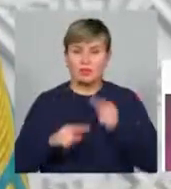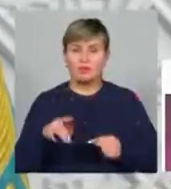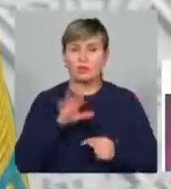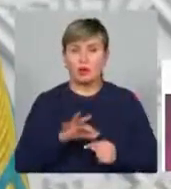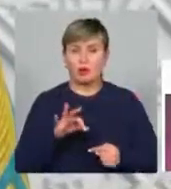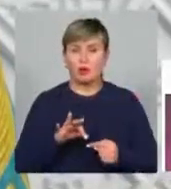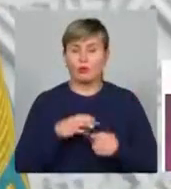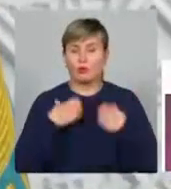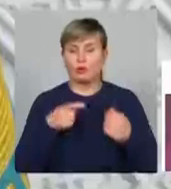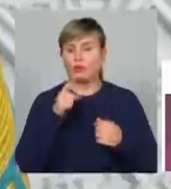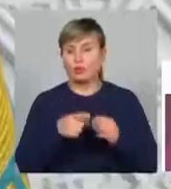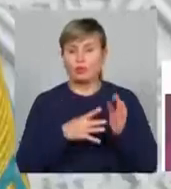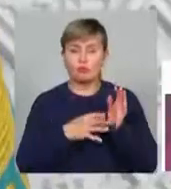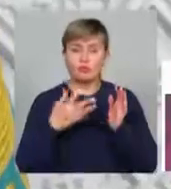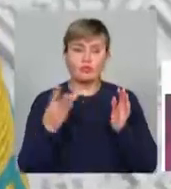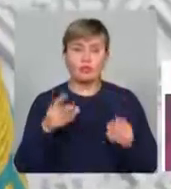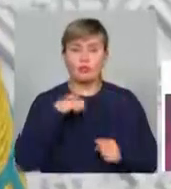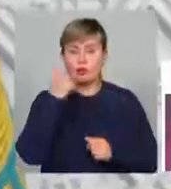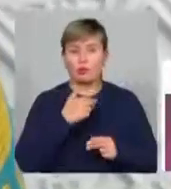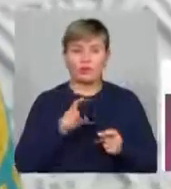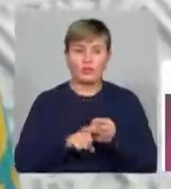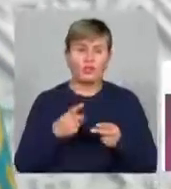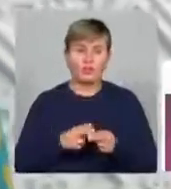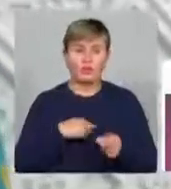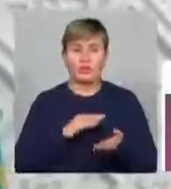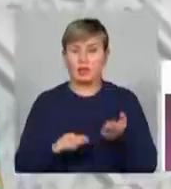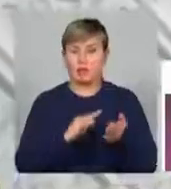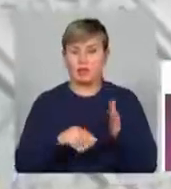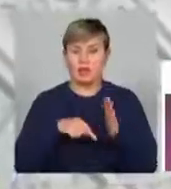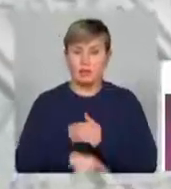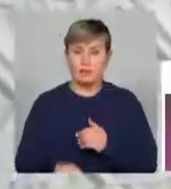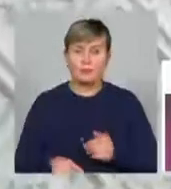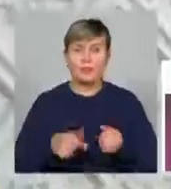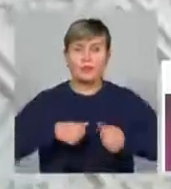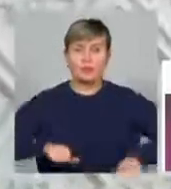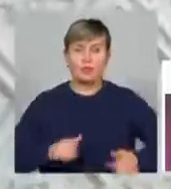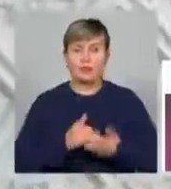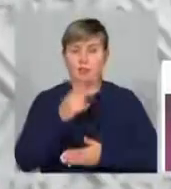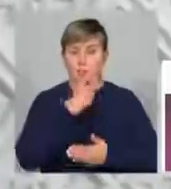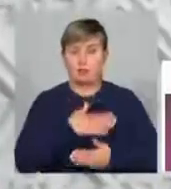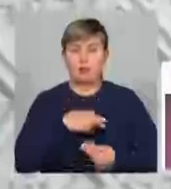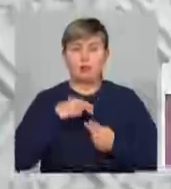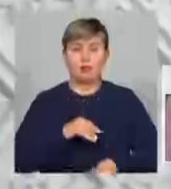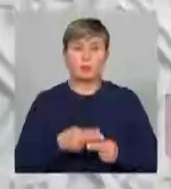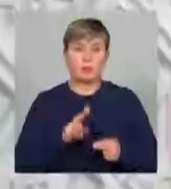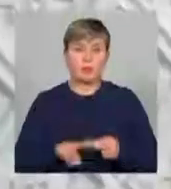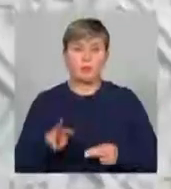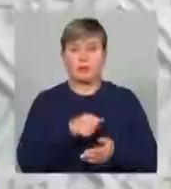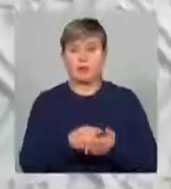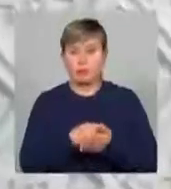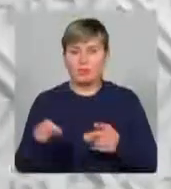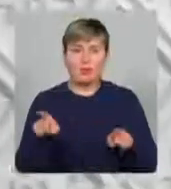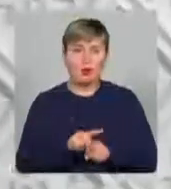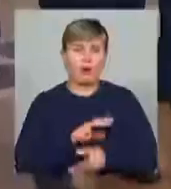ужасах 1932 года. В связи с этим я написал новеллу «Кокшулан». Жюри высоко оценили мой труд, поэтому мы добились